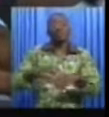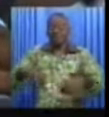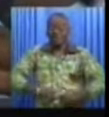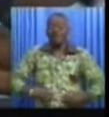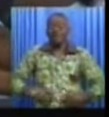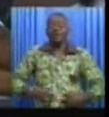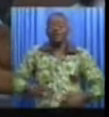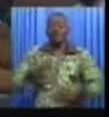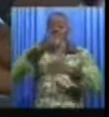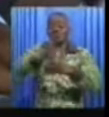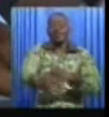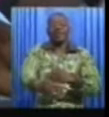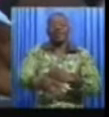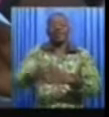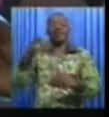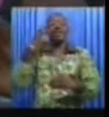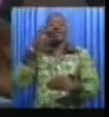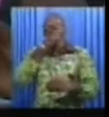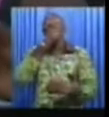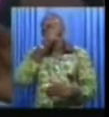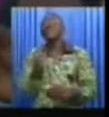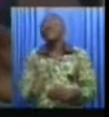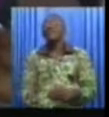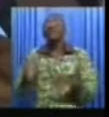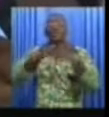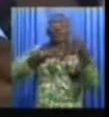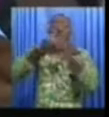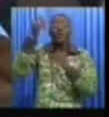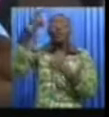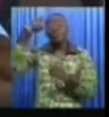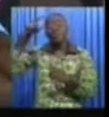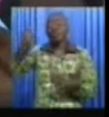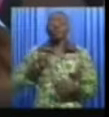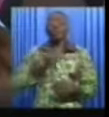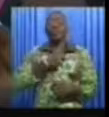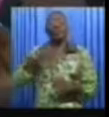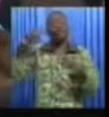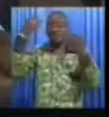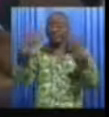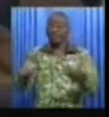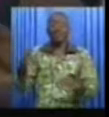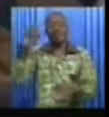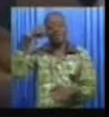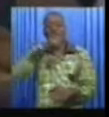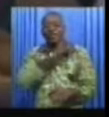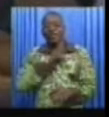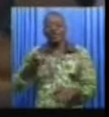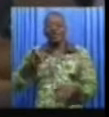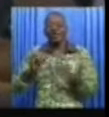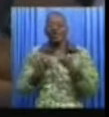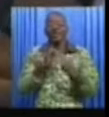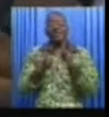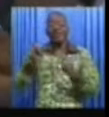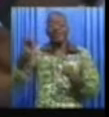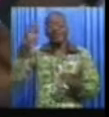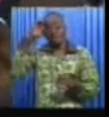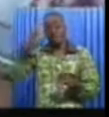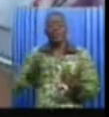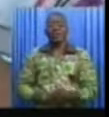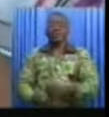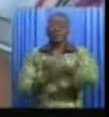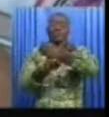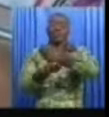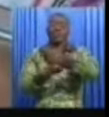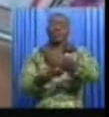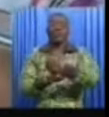nous les jeunes, ils sont déjà vieux, ils construisent pour nous. Pour eux, c'est déjà fini. Si nous, les jeunes, on pense que ce qu'ils luttent là, c'est pour nous, on doit l'aider.